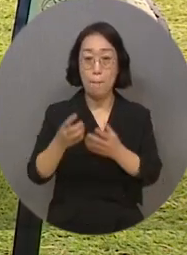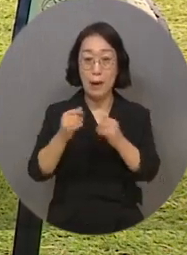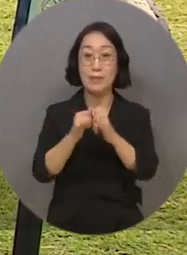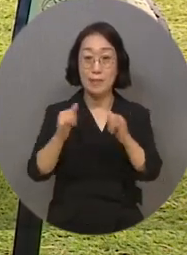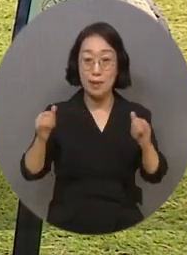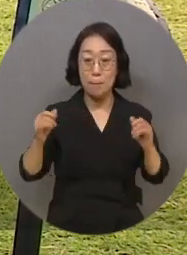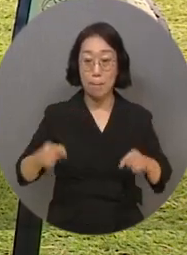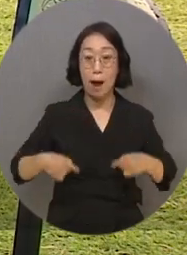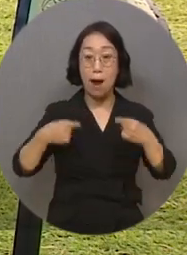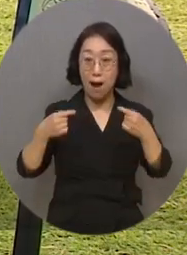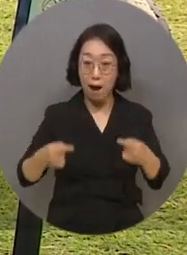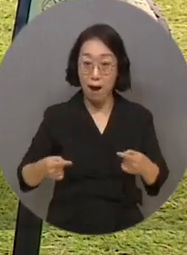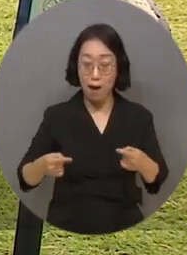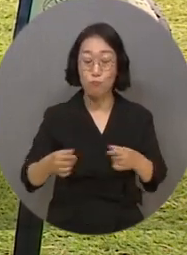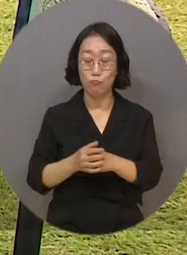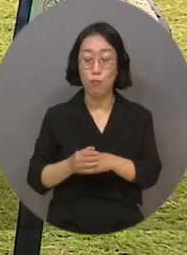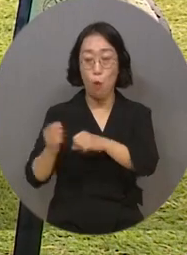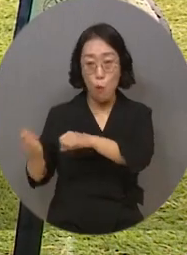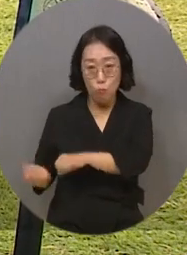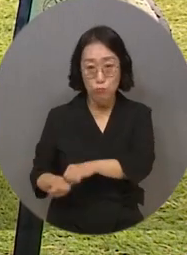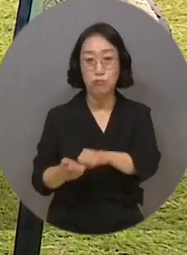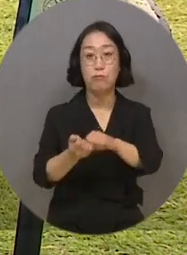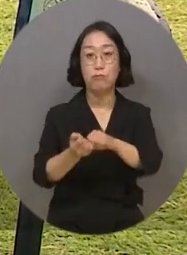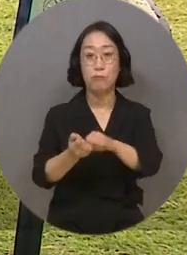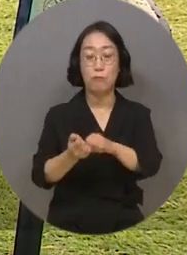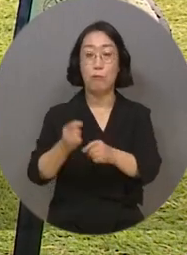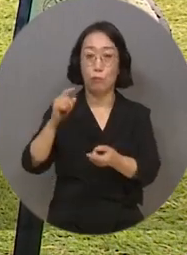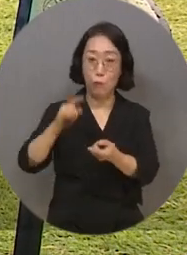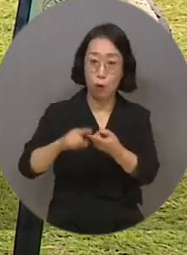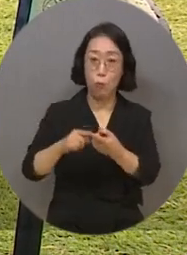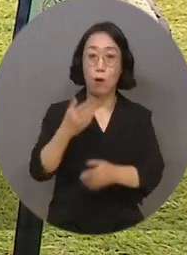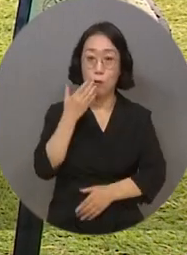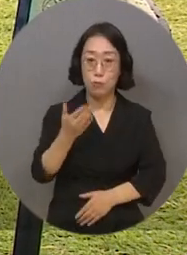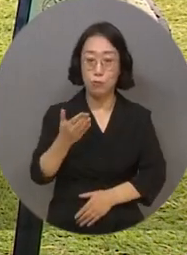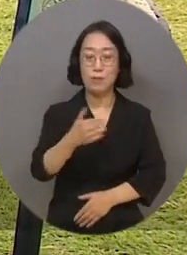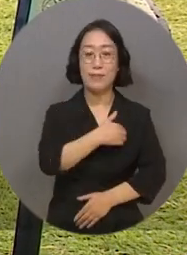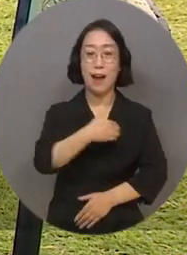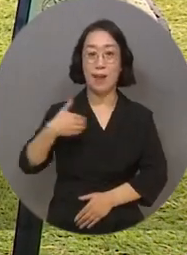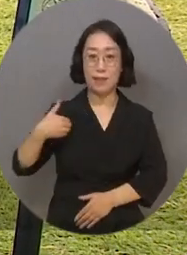사람들이 휠체어를 탔었을지라도 파크 골프를 칠수 있다라는